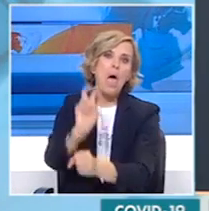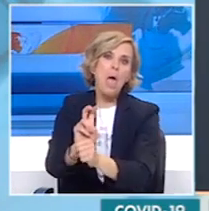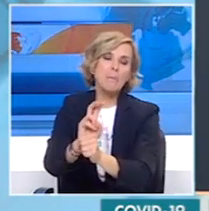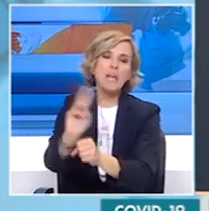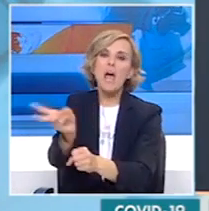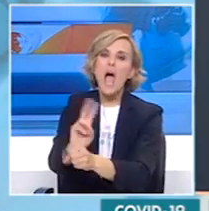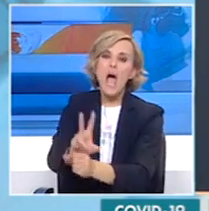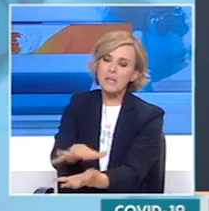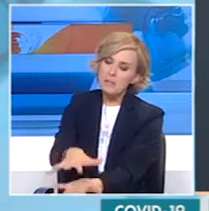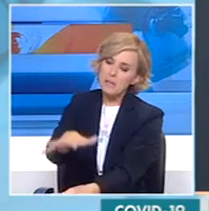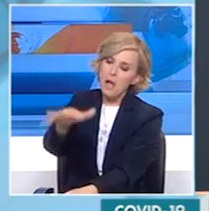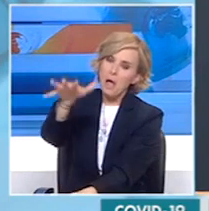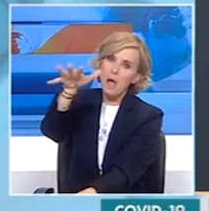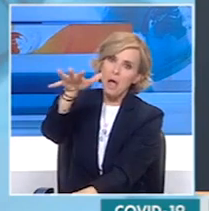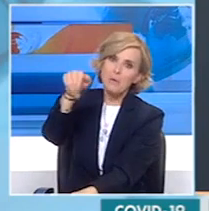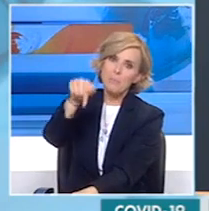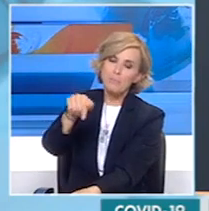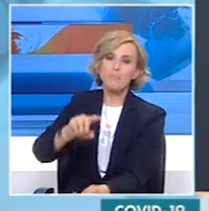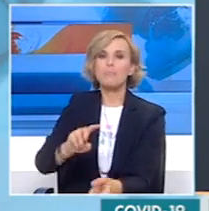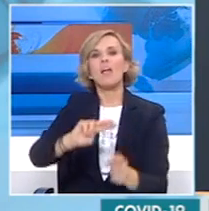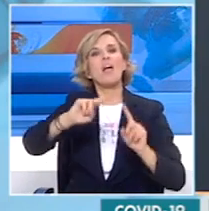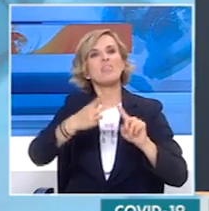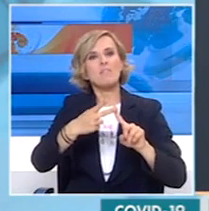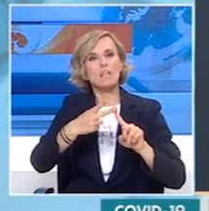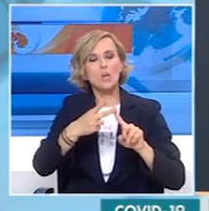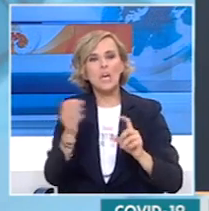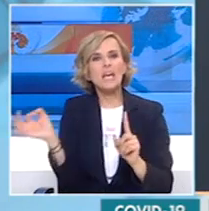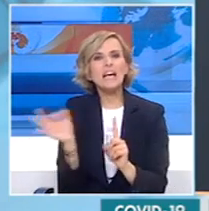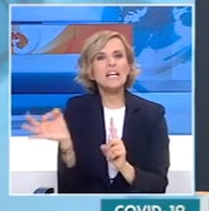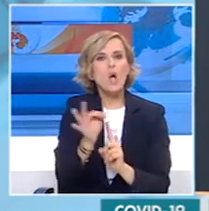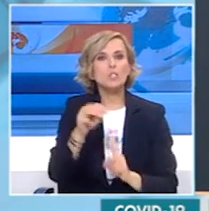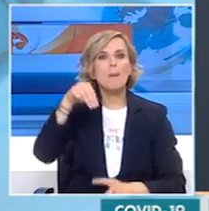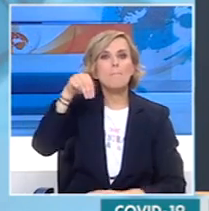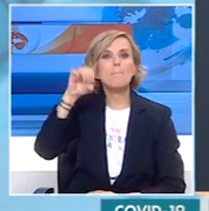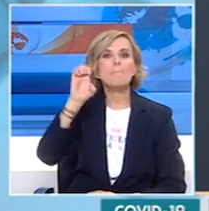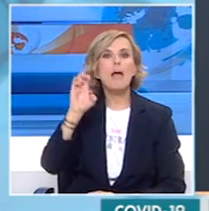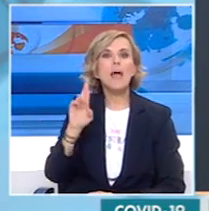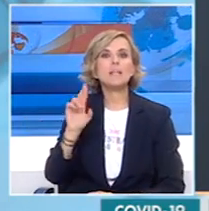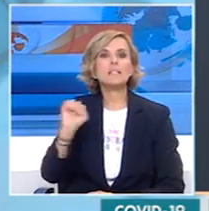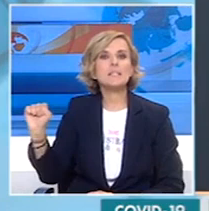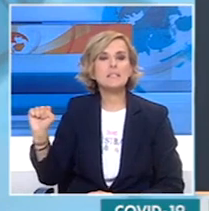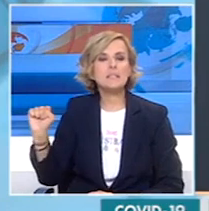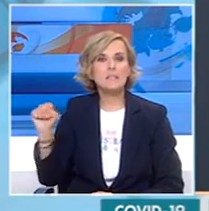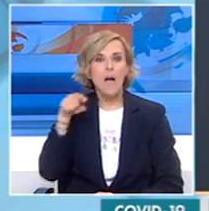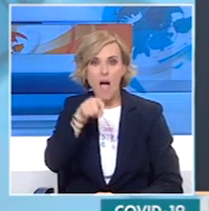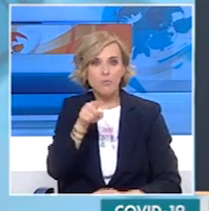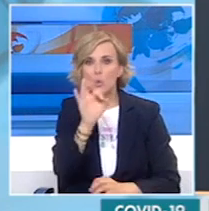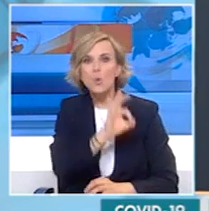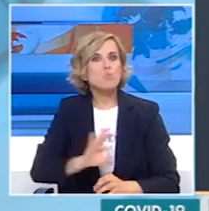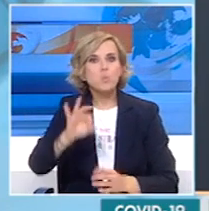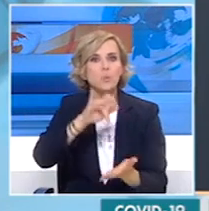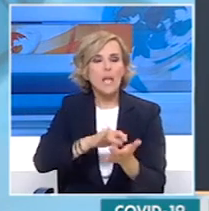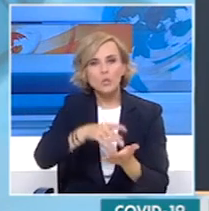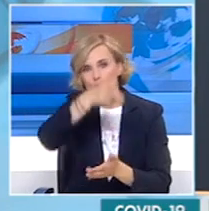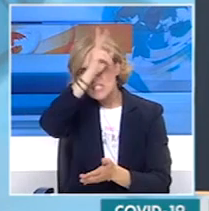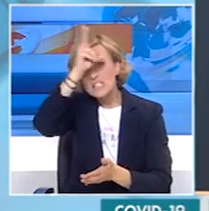ερευνητικά πειραματικά εργαστήρια. Ο ιός MERS, ο οποίος κυκλοφορούσε και κυκλοφορεί ακόμα και έχει σαν επίκεντρό της Σαουδική Αραβία, και οι